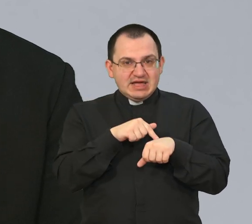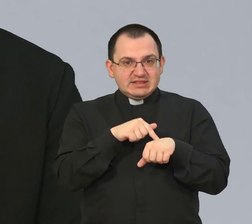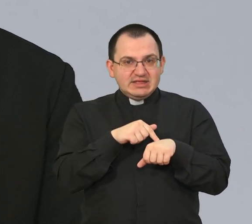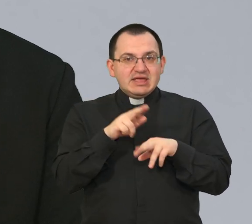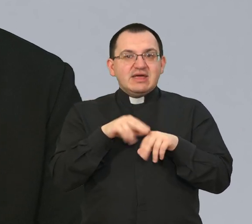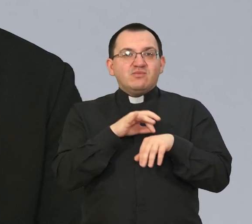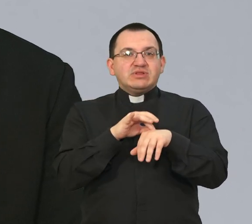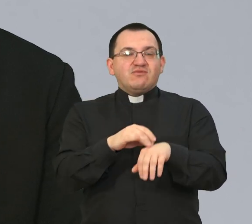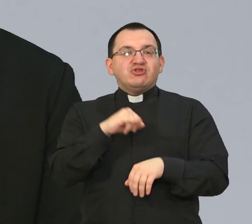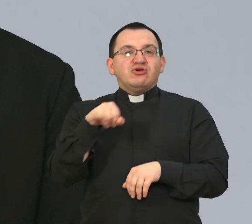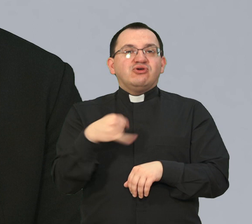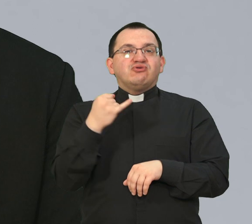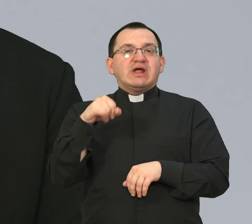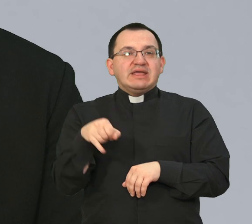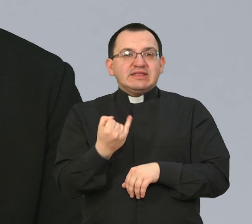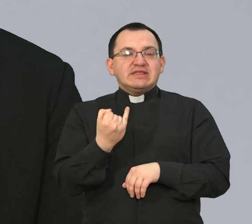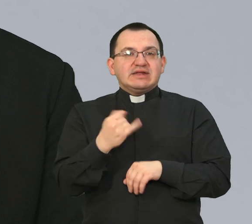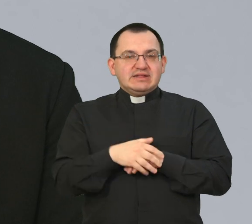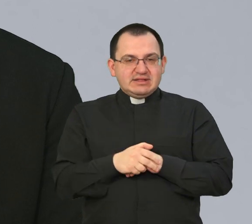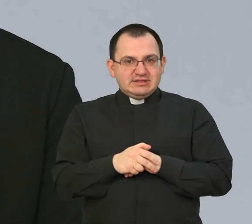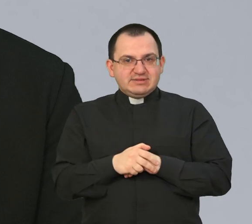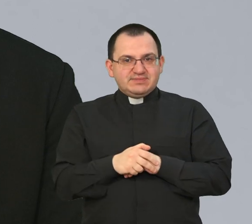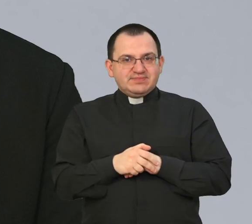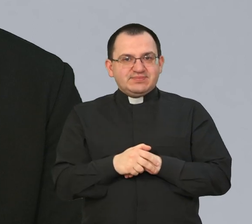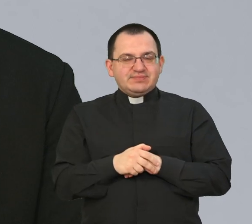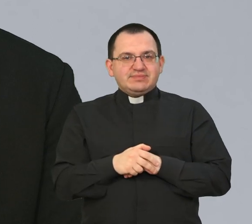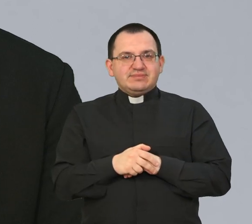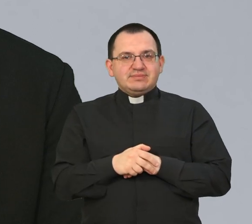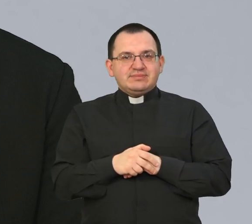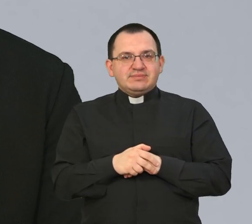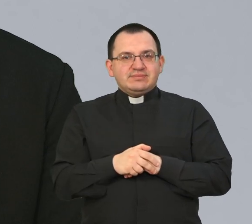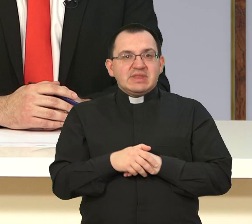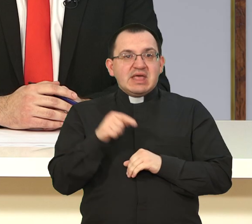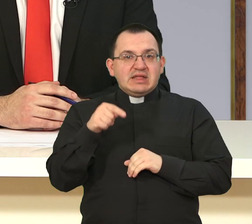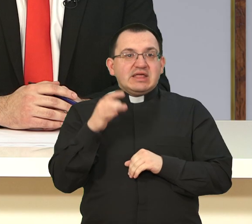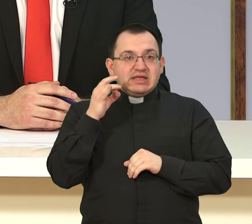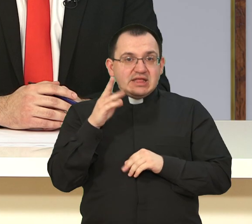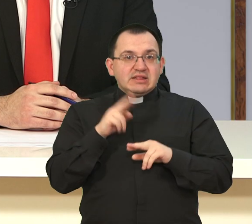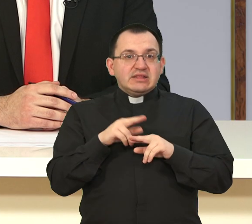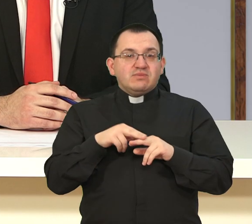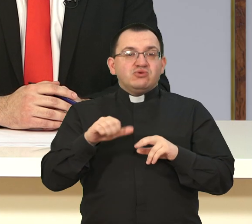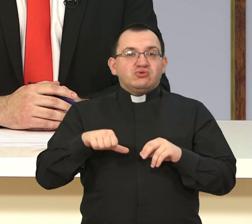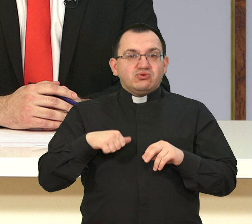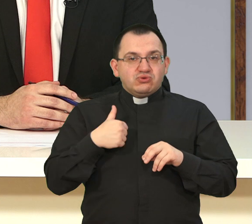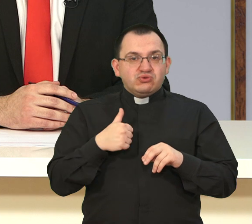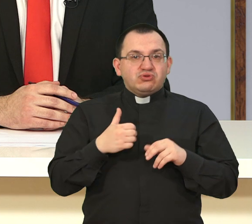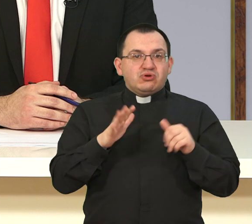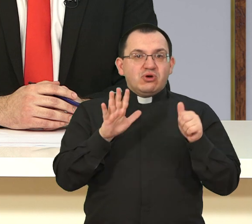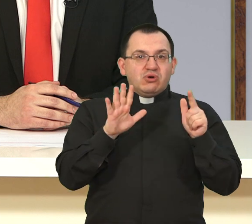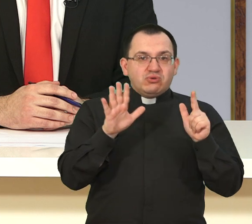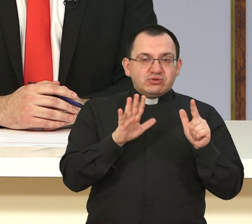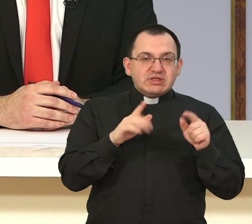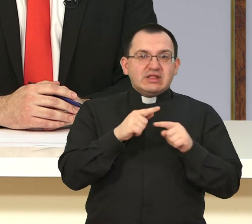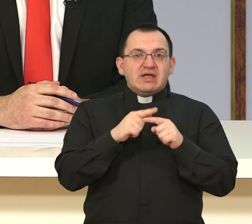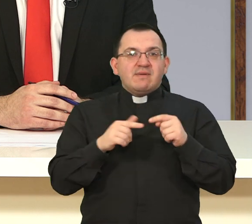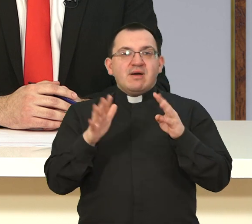će ga monsignor Juraj Jezerinac, umirovljeni vojni ordinari u Republici Hrvatskoj. Toga dana mise će još biti u 7,